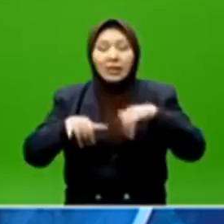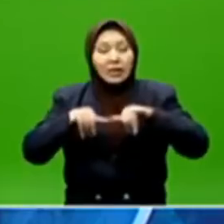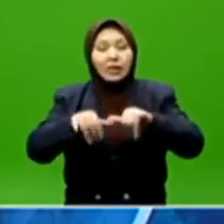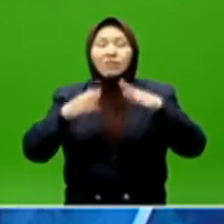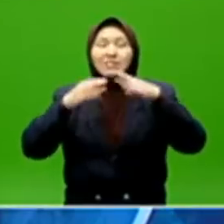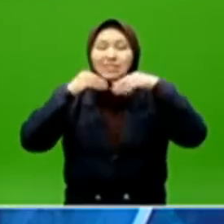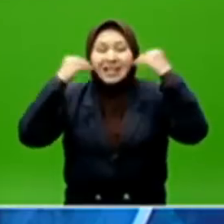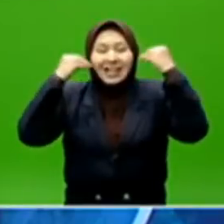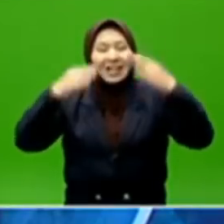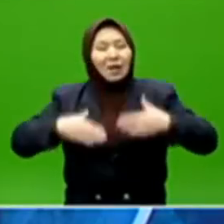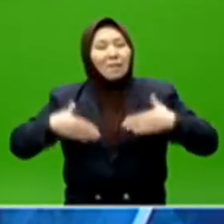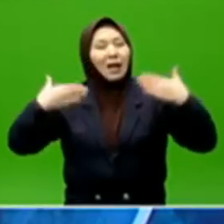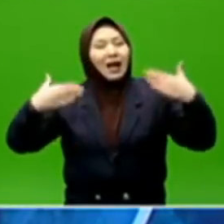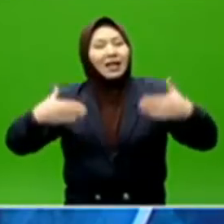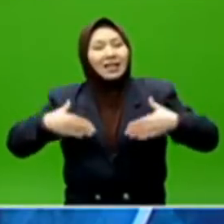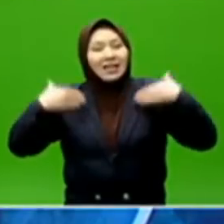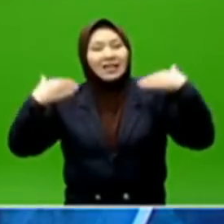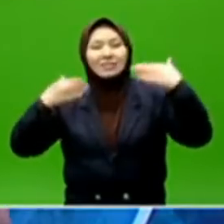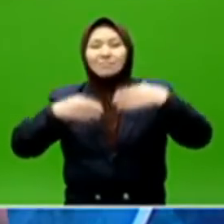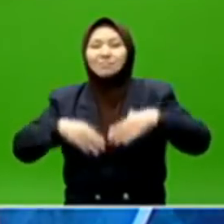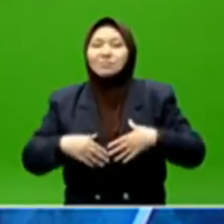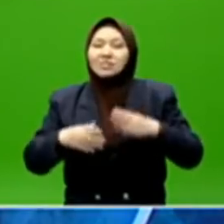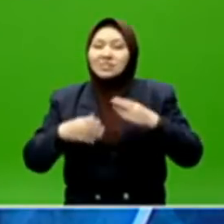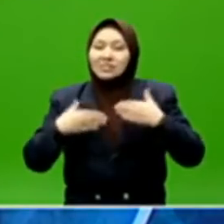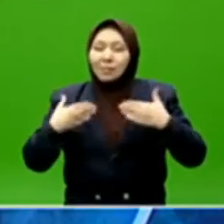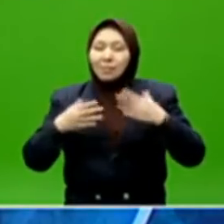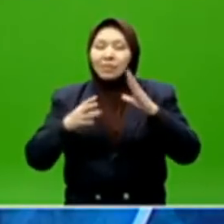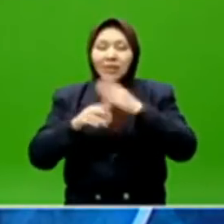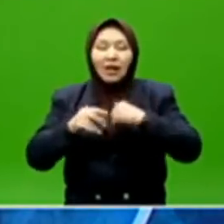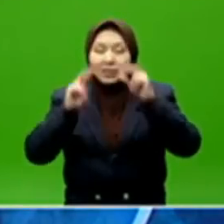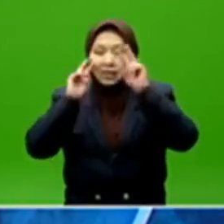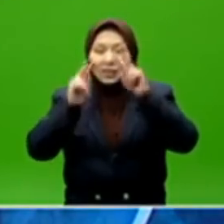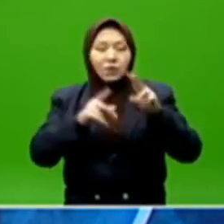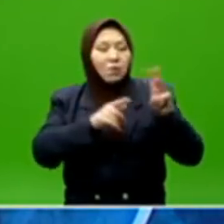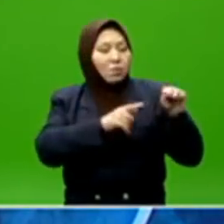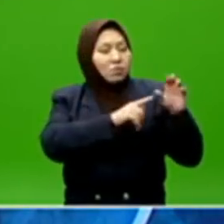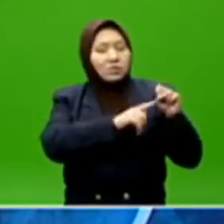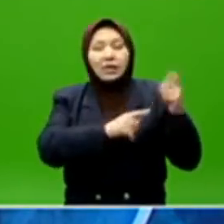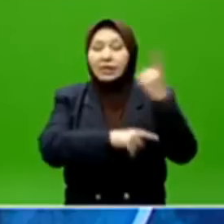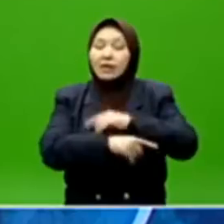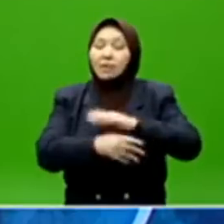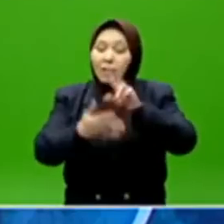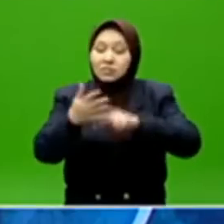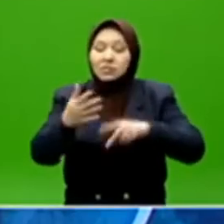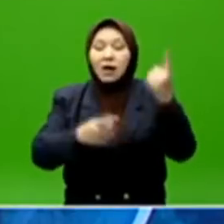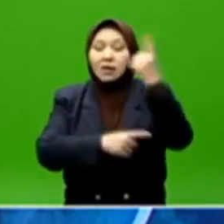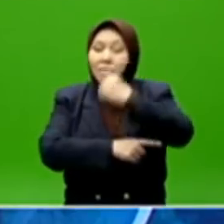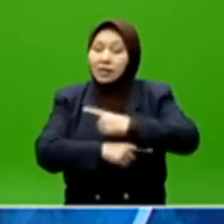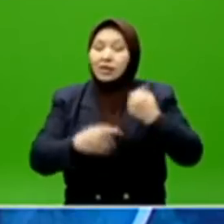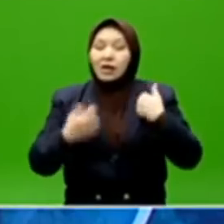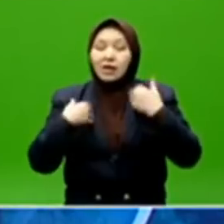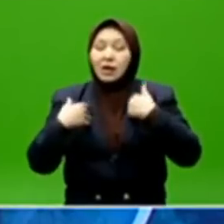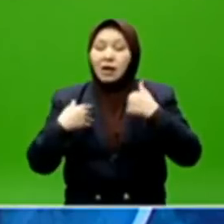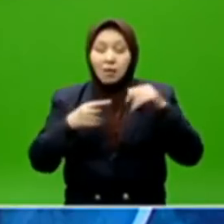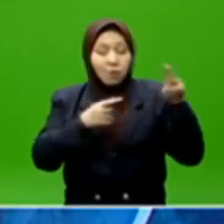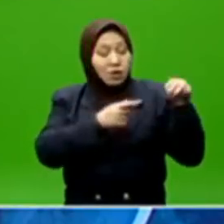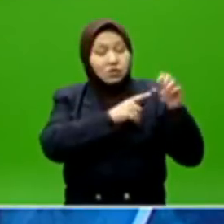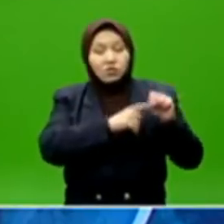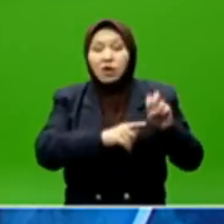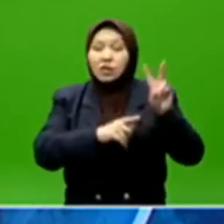gembira dengan Al-Quranul Karim. Dan kalau kita melihat halaman yang kita baca hari ini adalah merupakan halaman yang